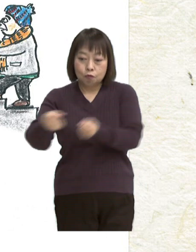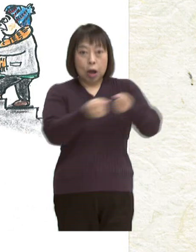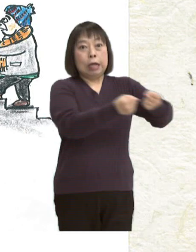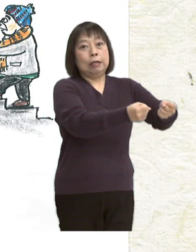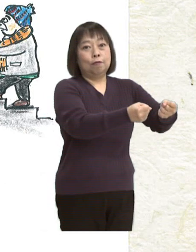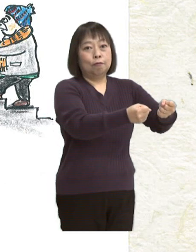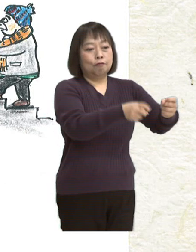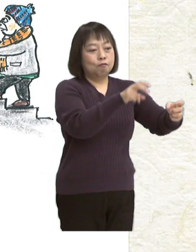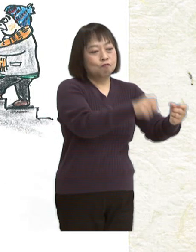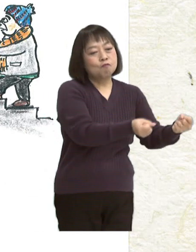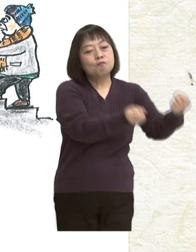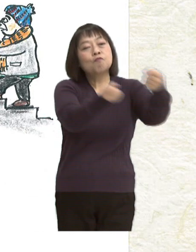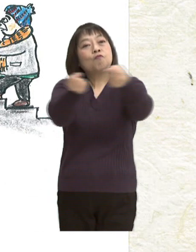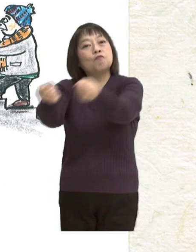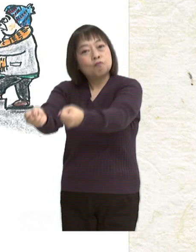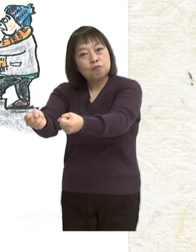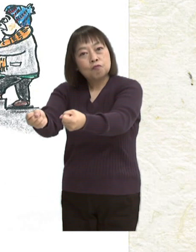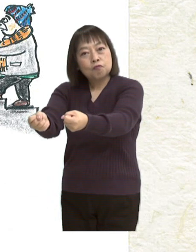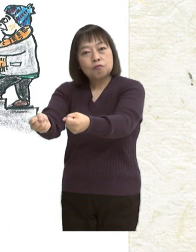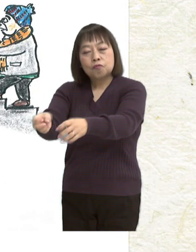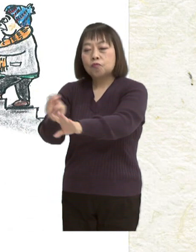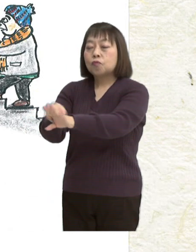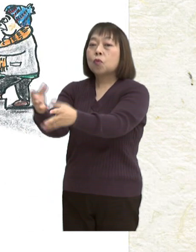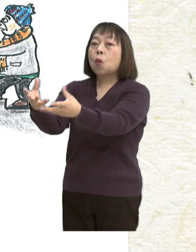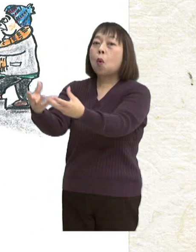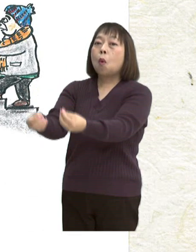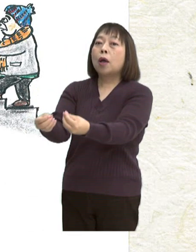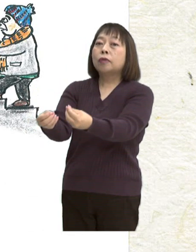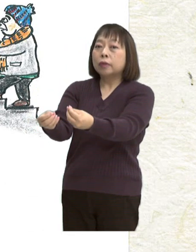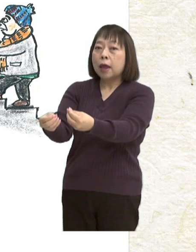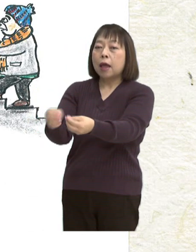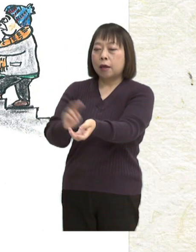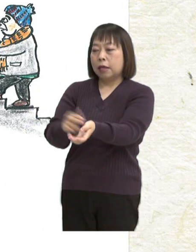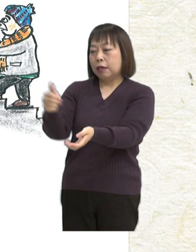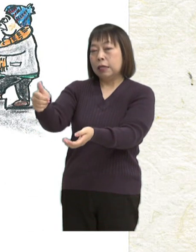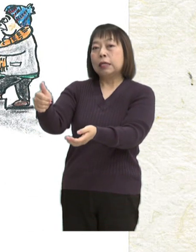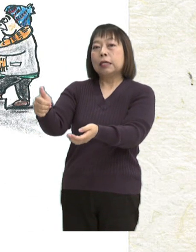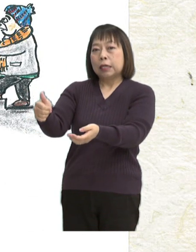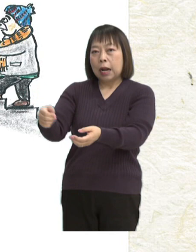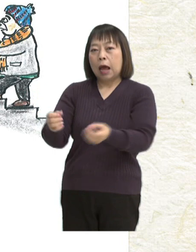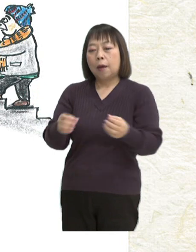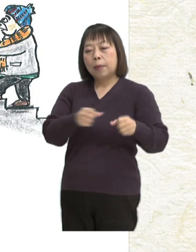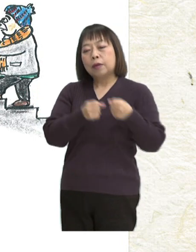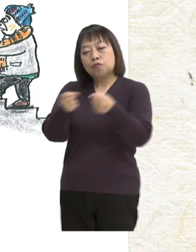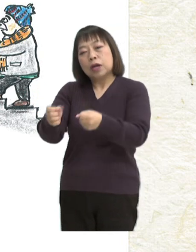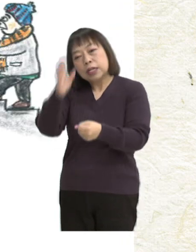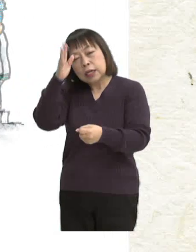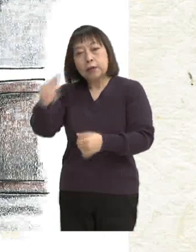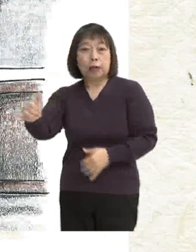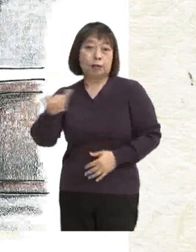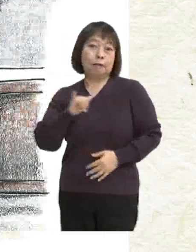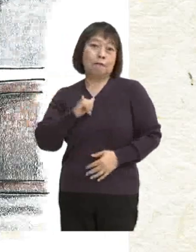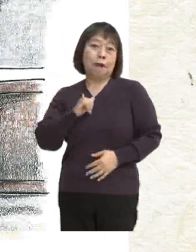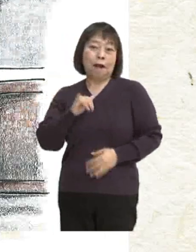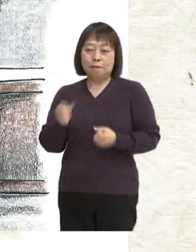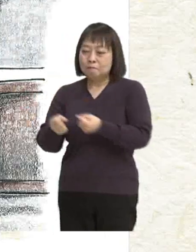10時30分前後に医院からお迎えお願いしますとの連絡です。